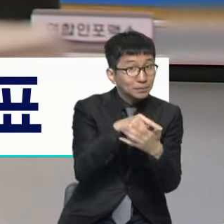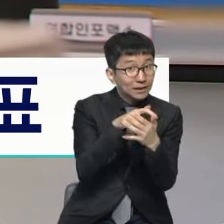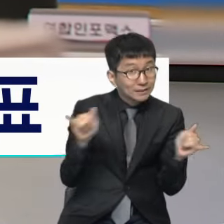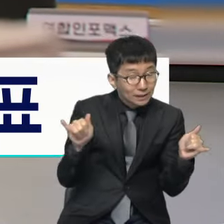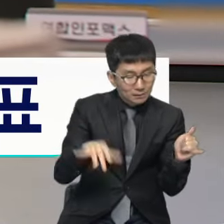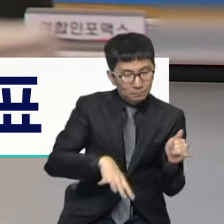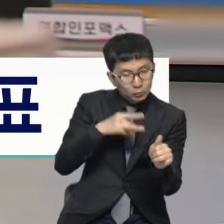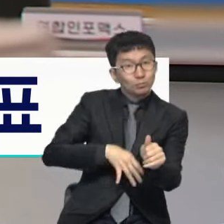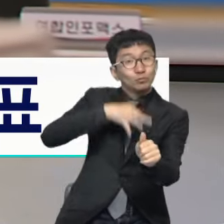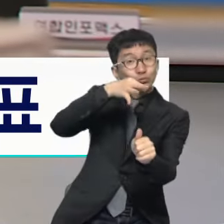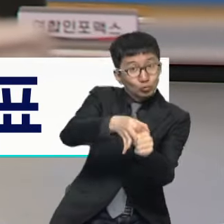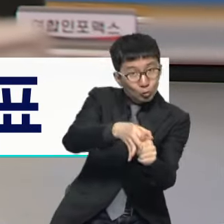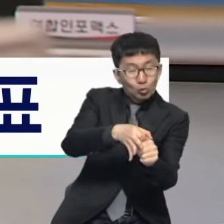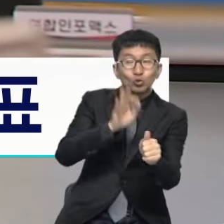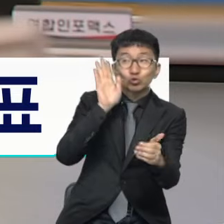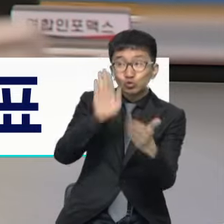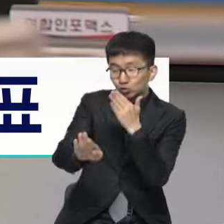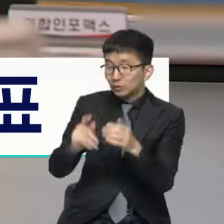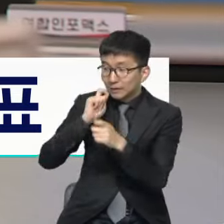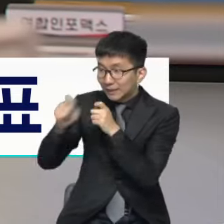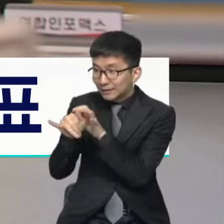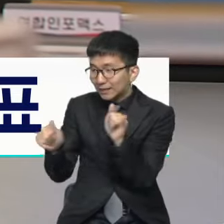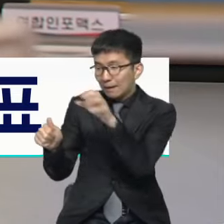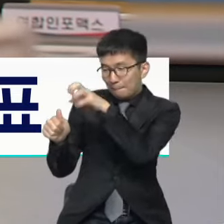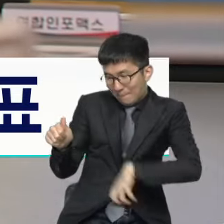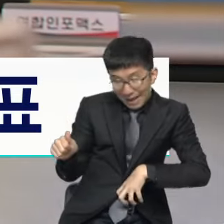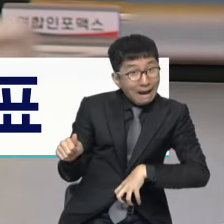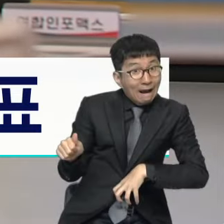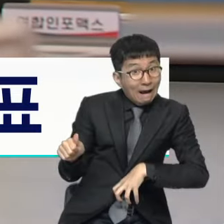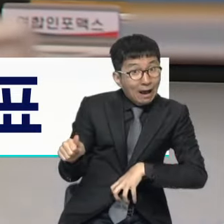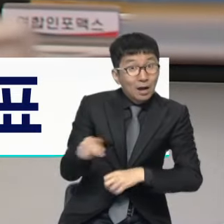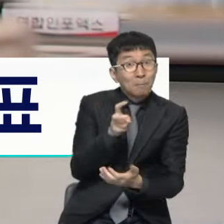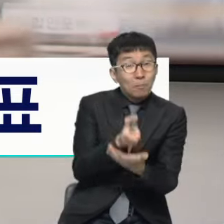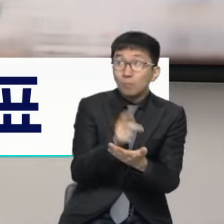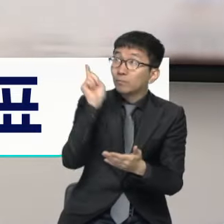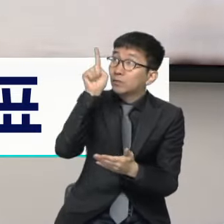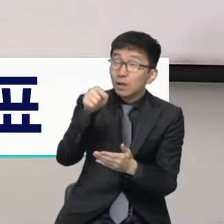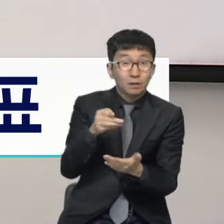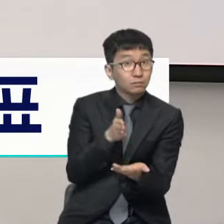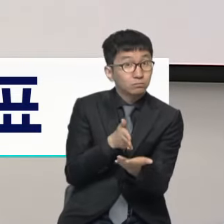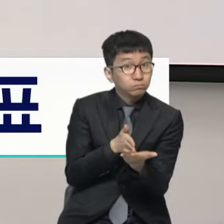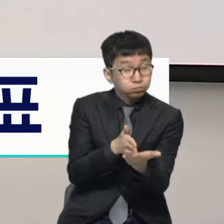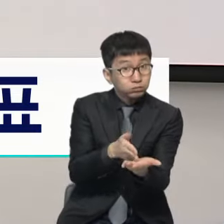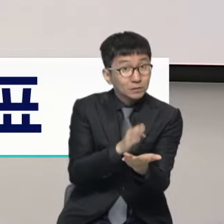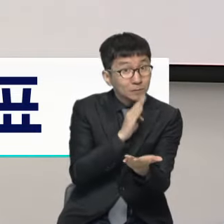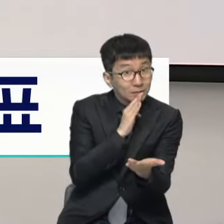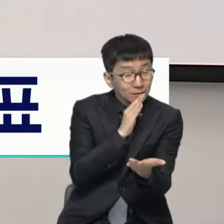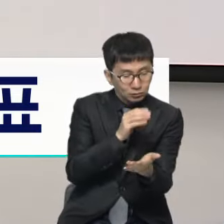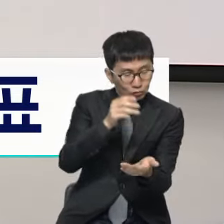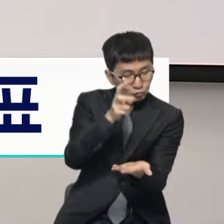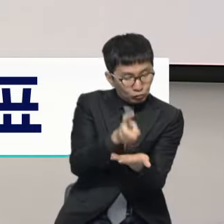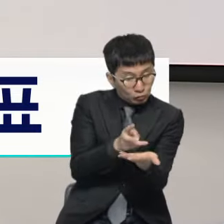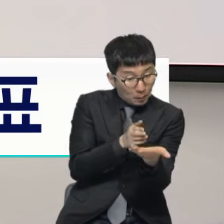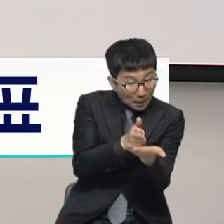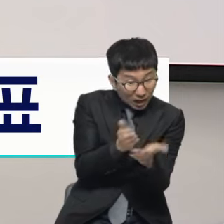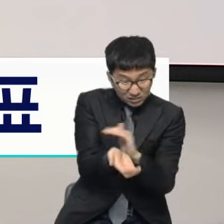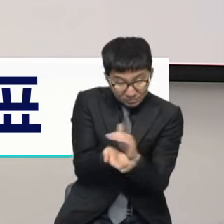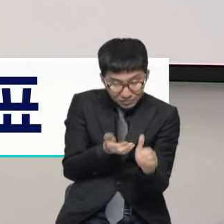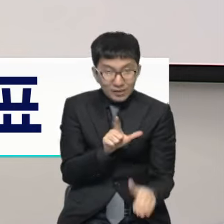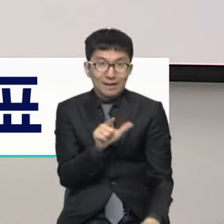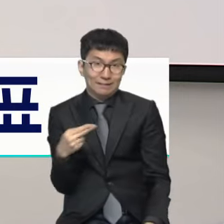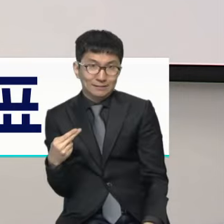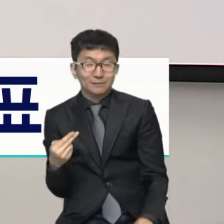피해자 선구제 후회수 법안이 내일 본회의 표결을 앞둔 가운데 대안 차원에서 내놓은 겁니다. LH가 피해